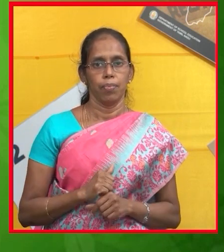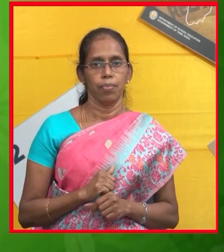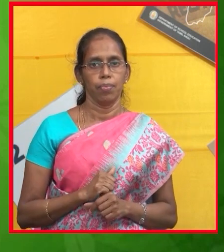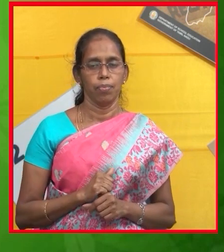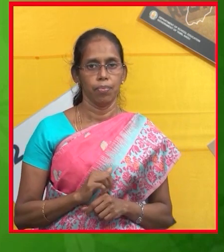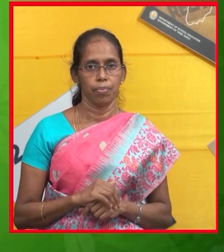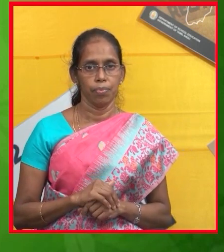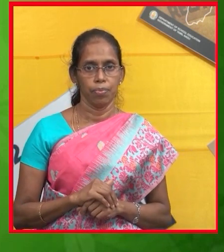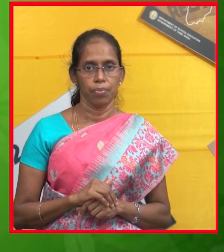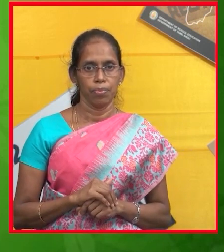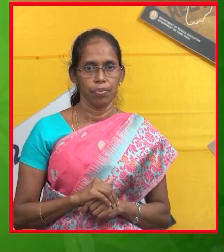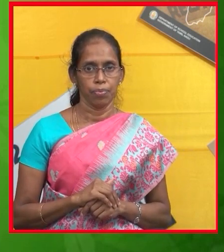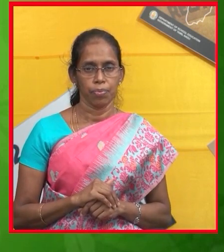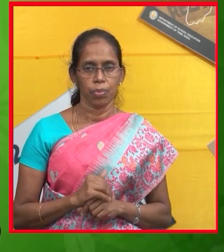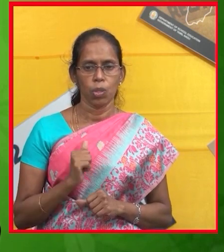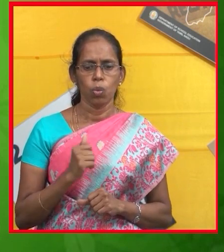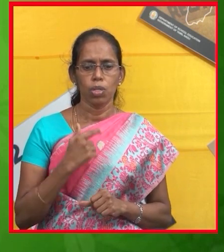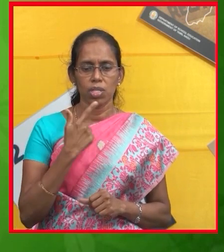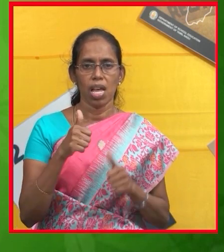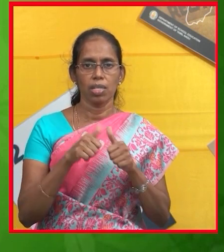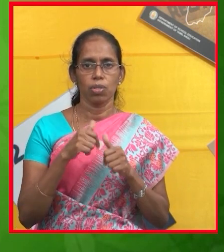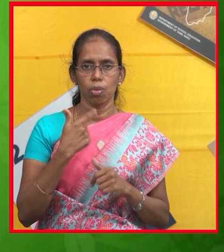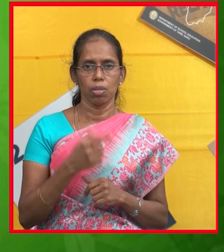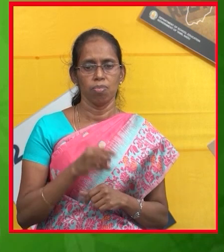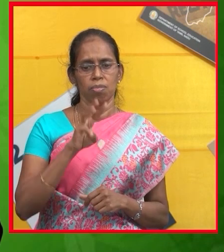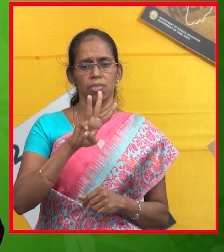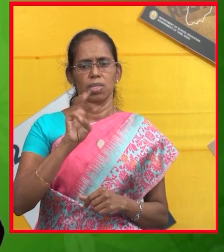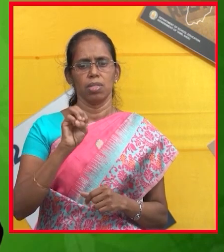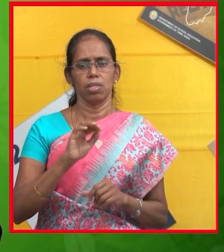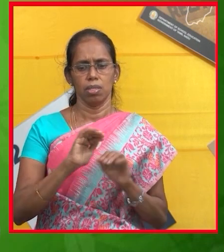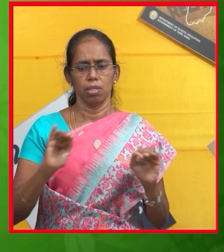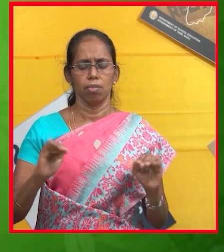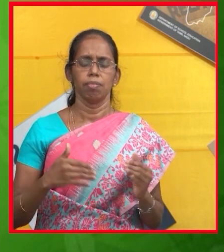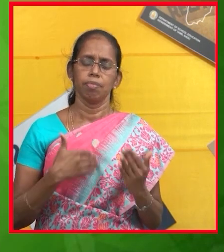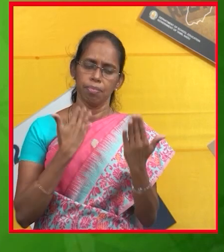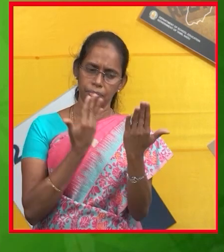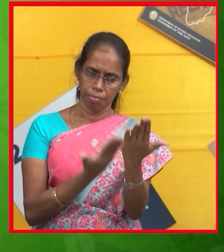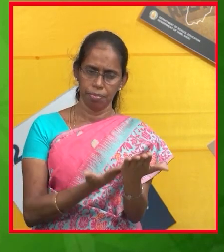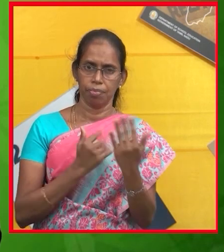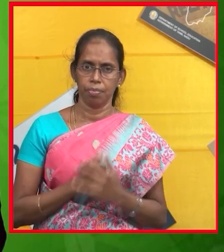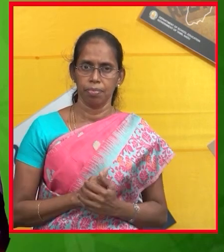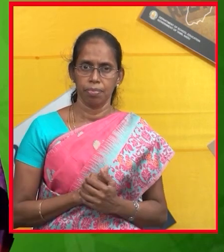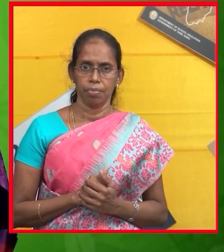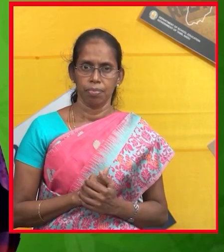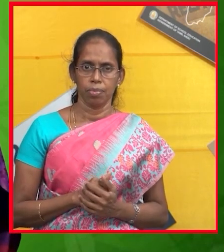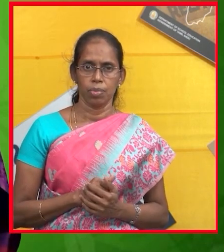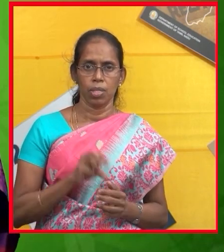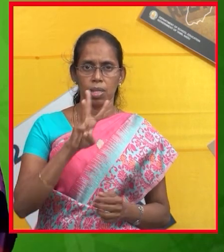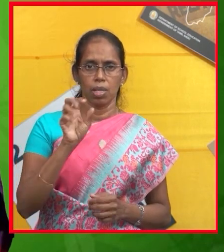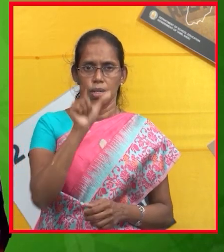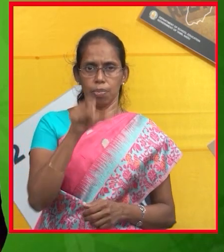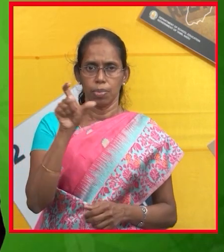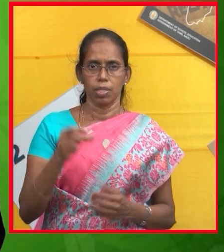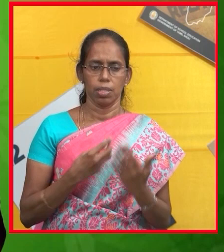சீற்றம். இப்போ இவங்க என்ன சொல்கிறாங்க அப்படின்னா 30 பேர் வந்து அப்ளை பண்ணியிருக்காங்க இந்த நேவிகேஷனுக்கு. அதில்